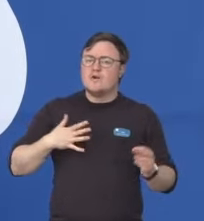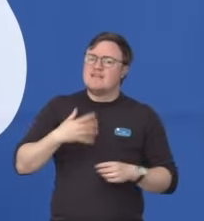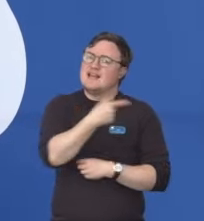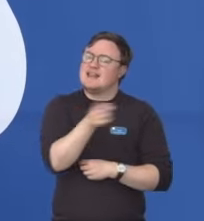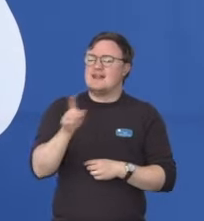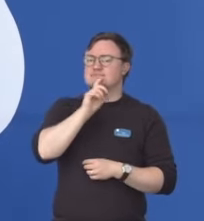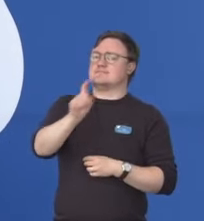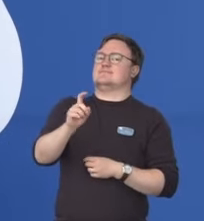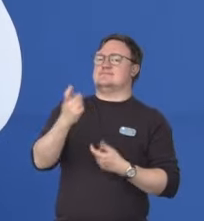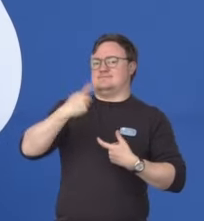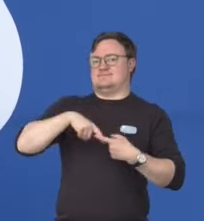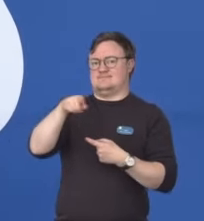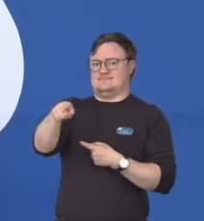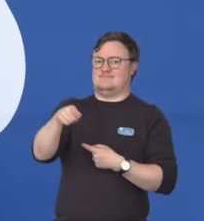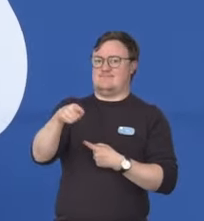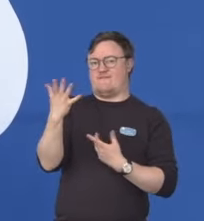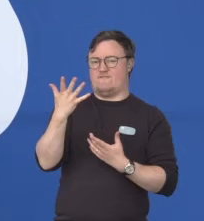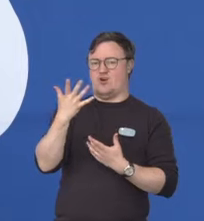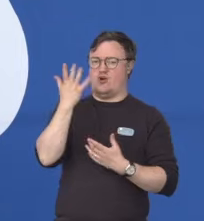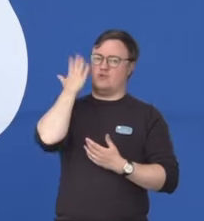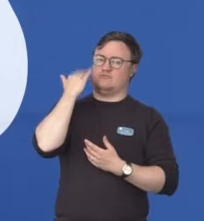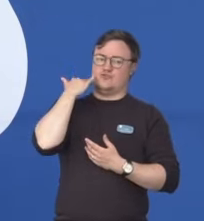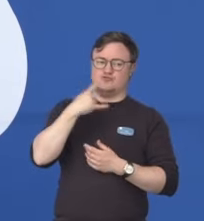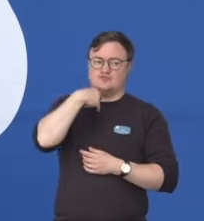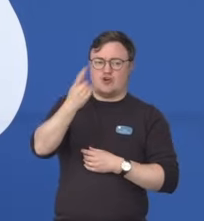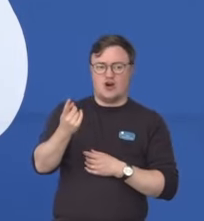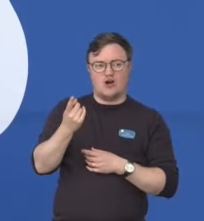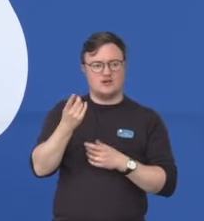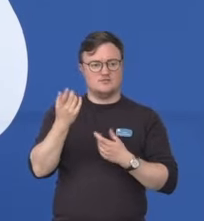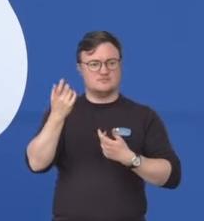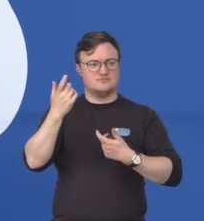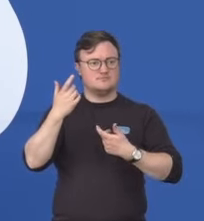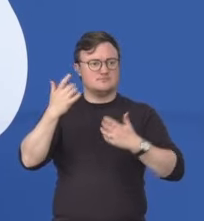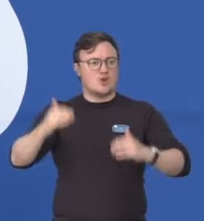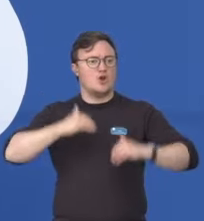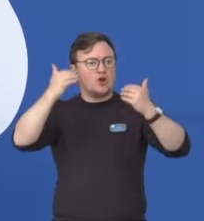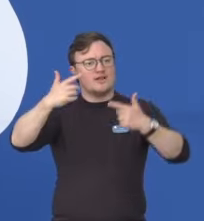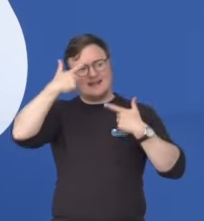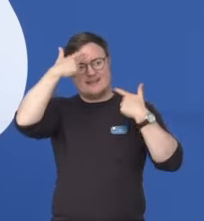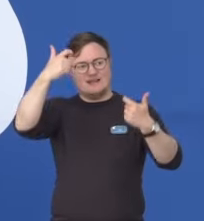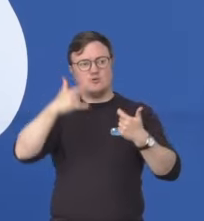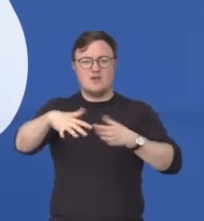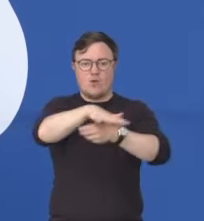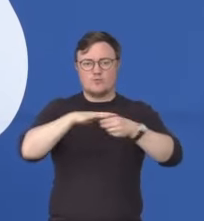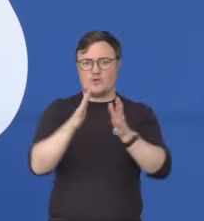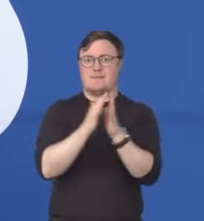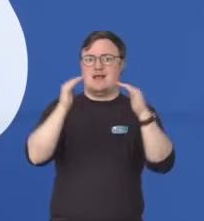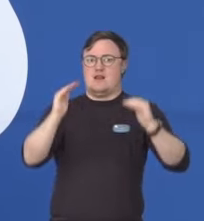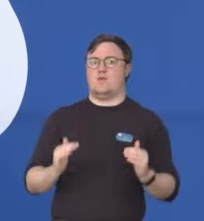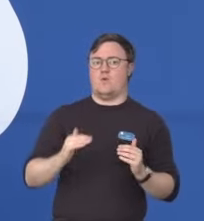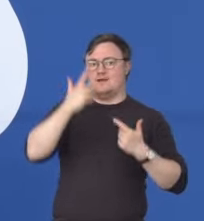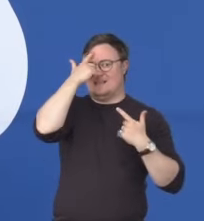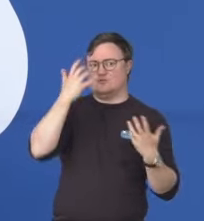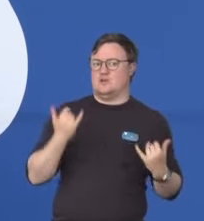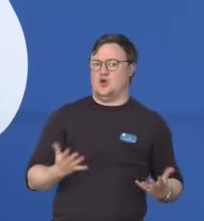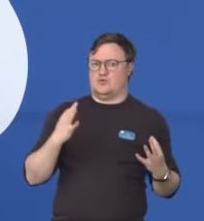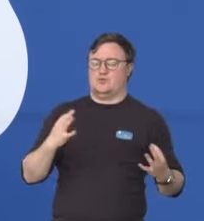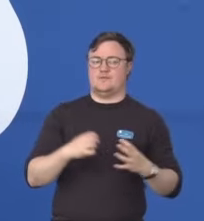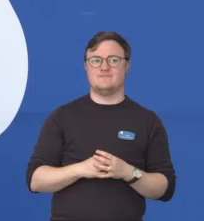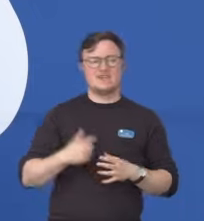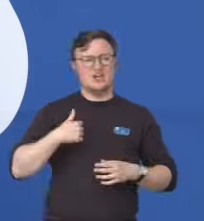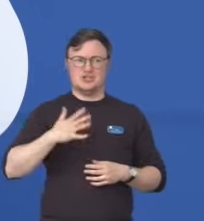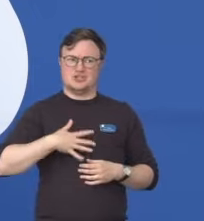replikera tidigare talare och lägga till er tanke om högre tilltro i områden med låg tilltro? Jag tycker framförallt att det är obehagligt